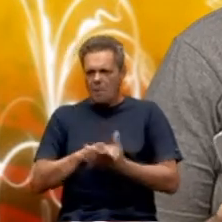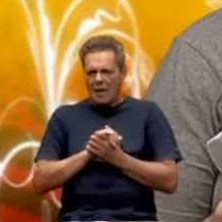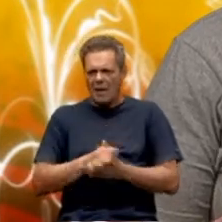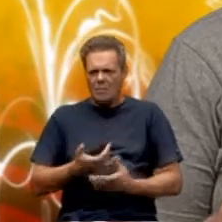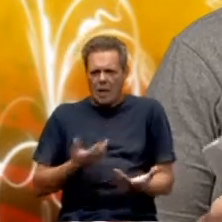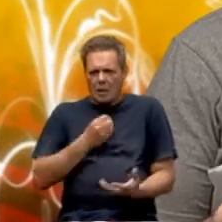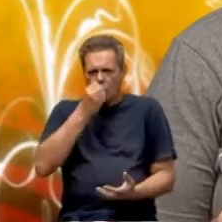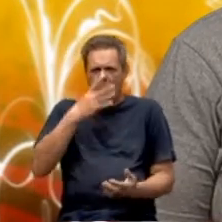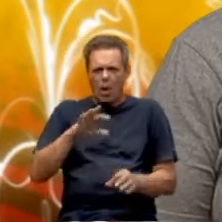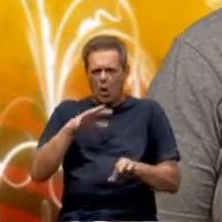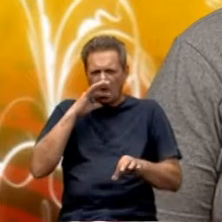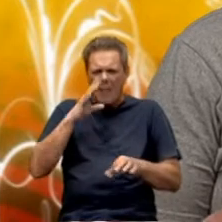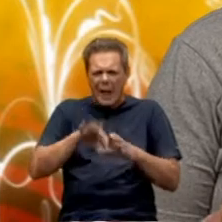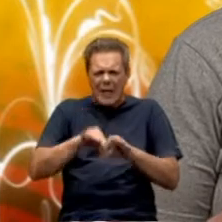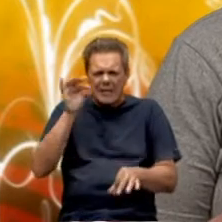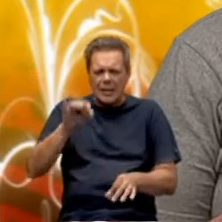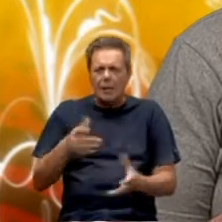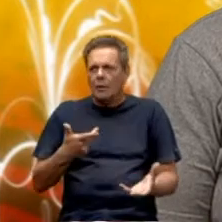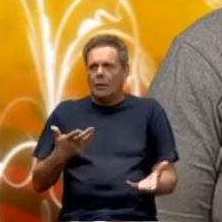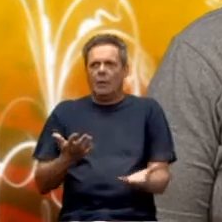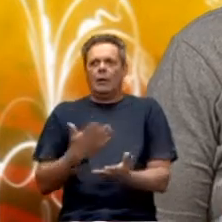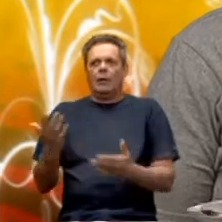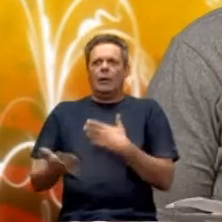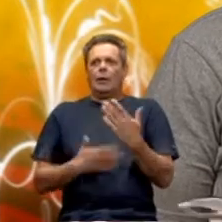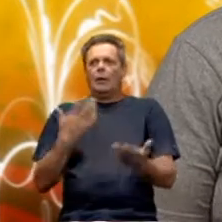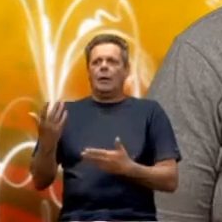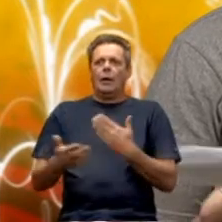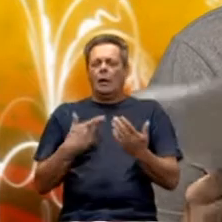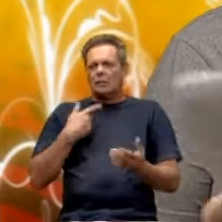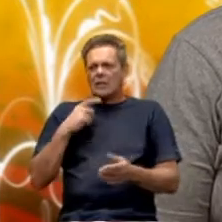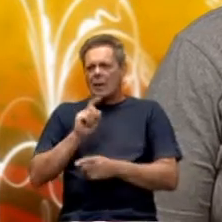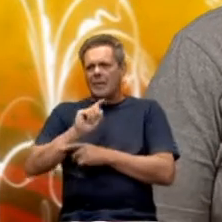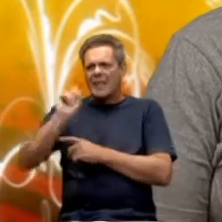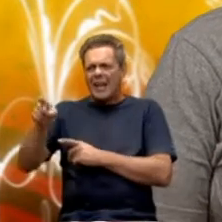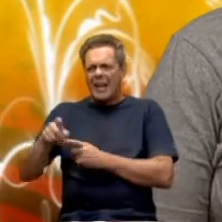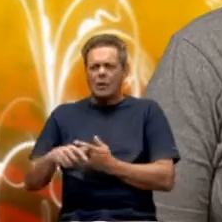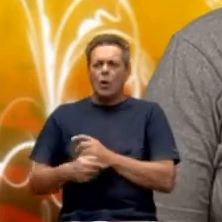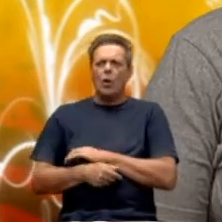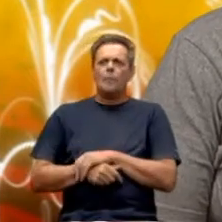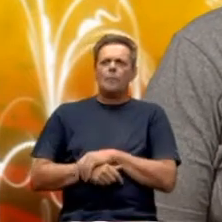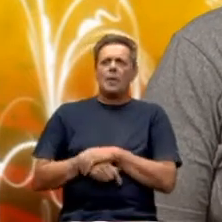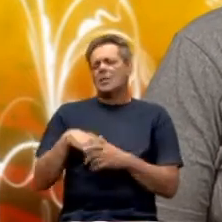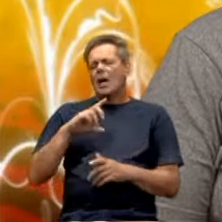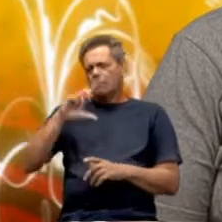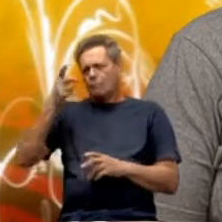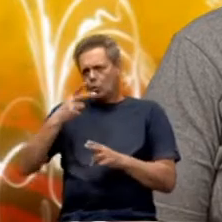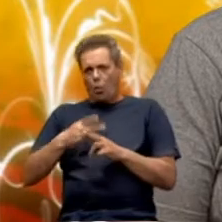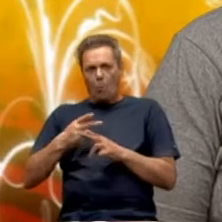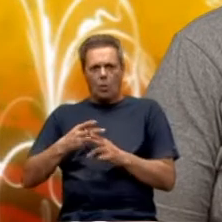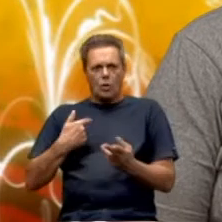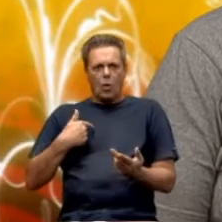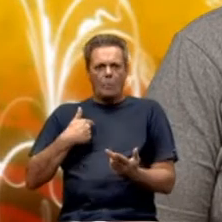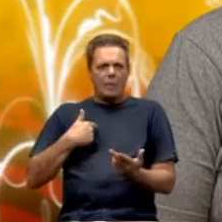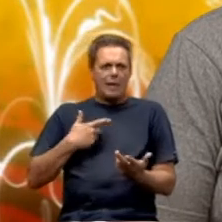i nisam se smio baš previše družiti i biti u kontaktu sa ljudima da se ne bi zarazio sa nekom bolesti, da, koja bi po